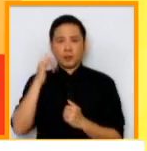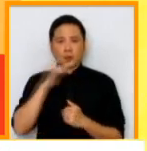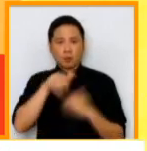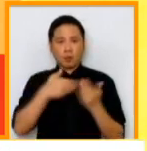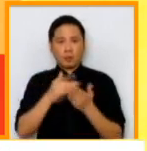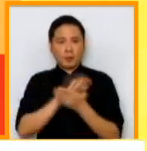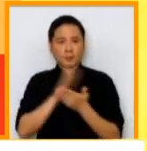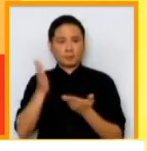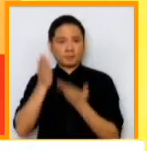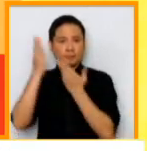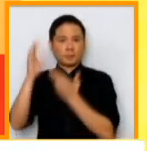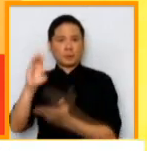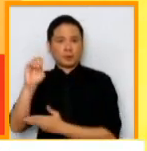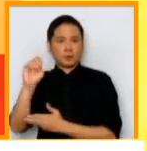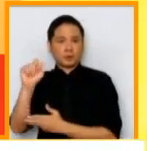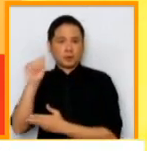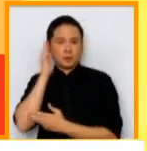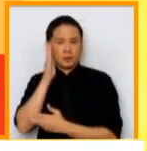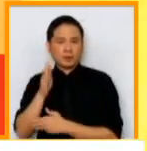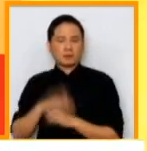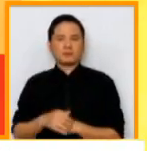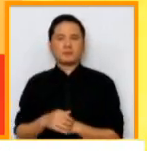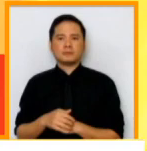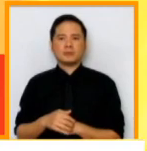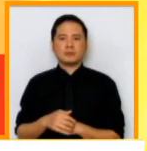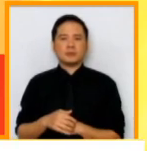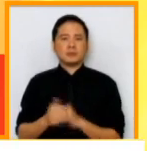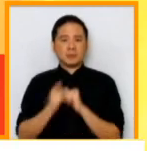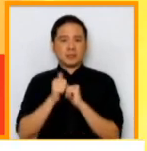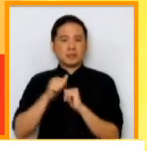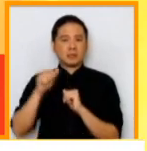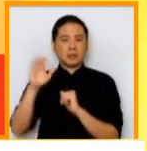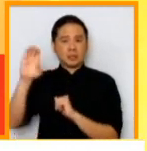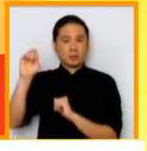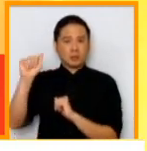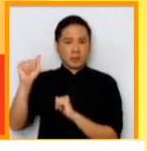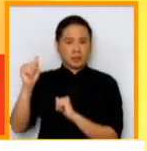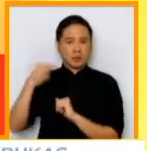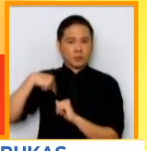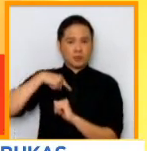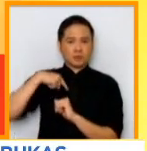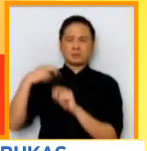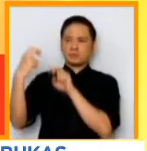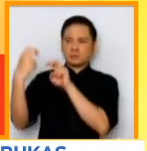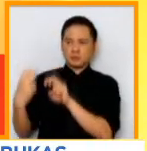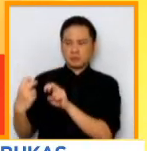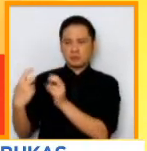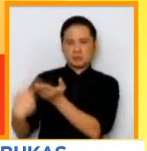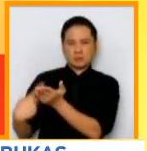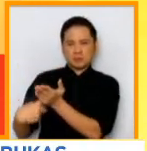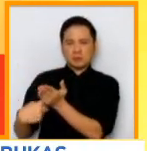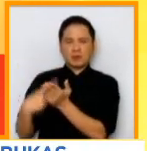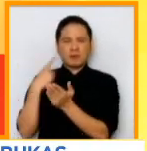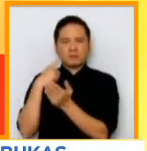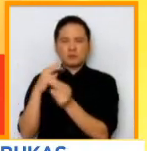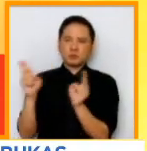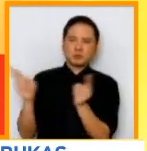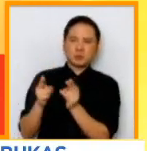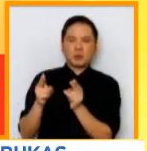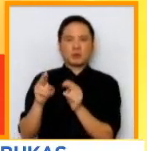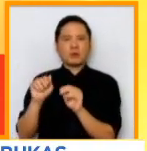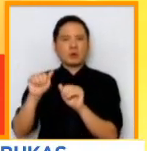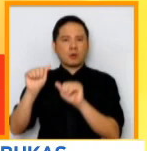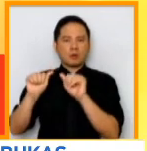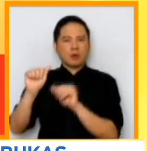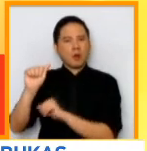course, we will have to sit down with the Commission on Audit, no? Parang mini audit process na itong uli na